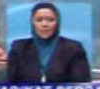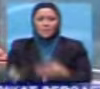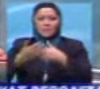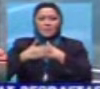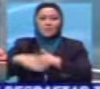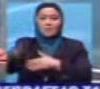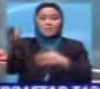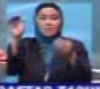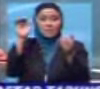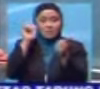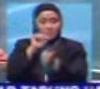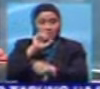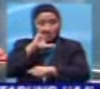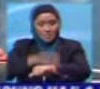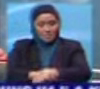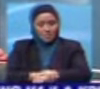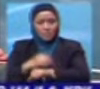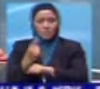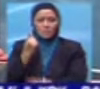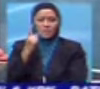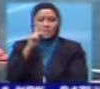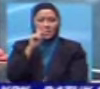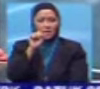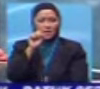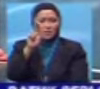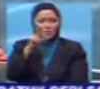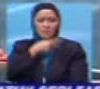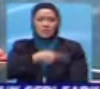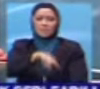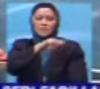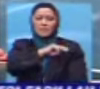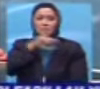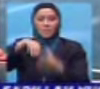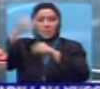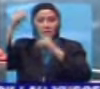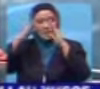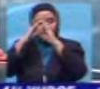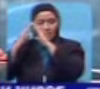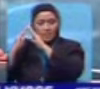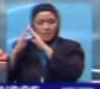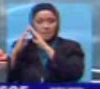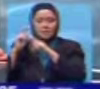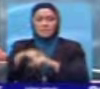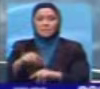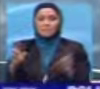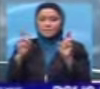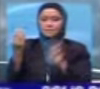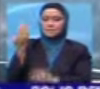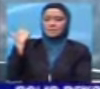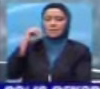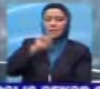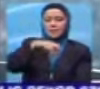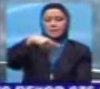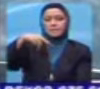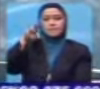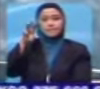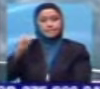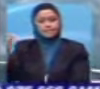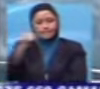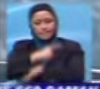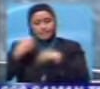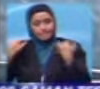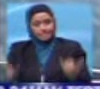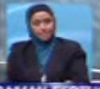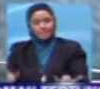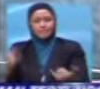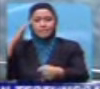Selepas penahanan seorang ketua setiausaha Kementerian Kemajuan Luar Bandar dan Wilayah Rabu lalu, Suruhanjaya Pencegahan Rasuah Malaysia SPRM hari ini